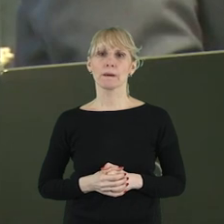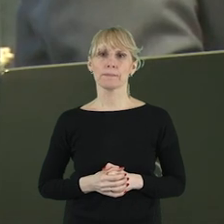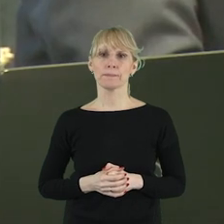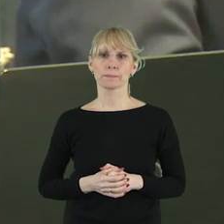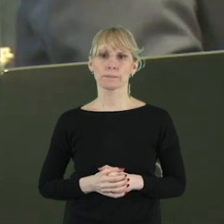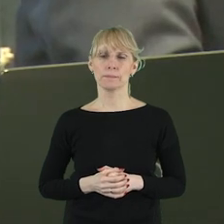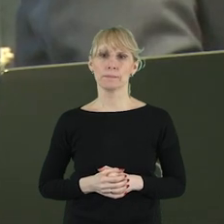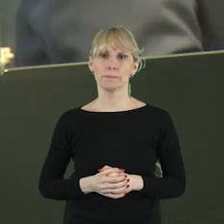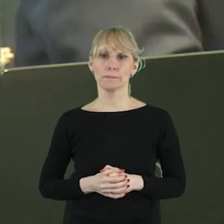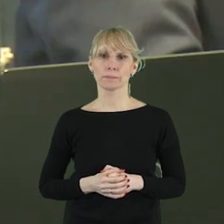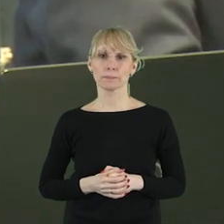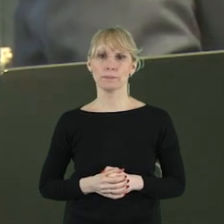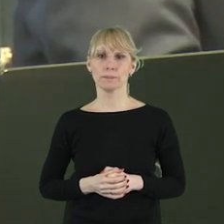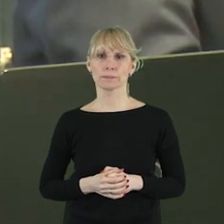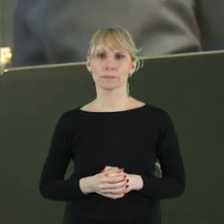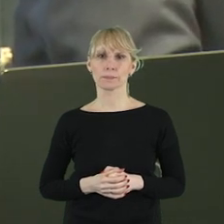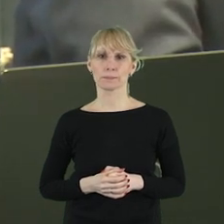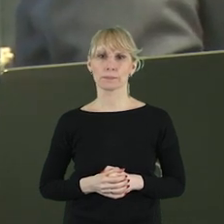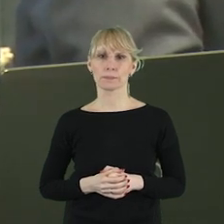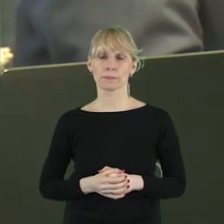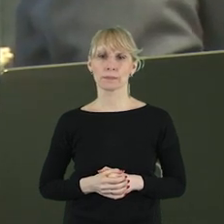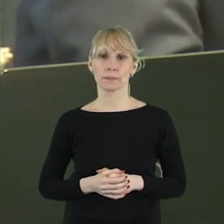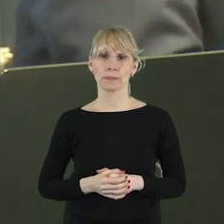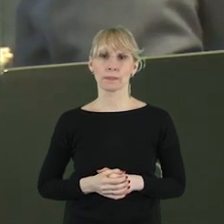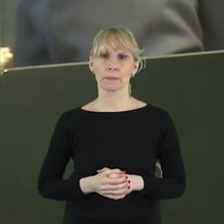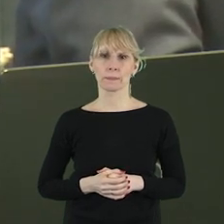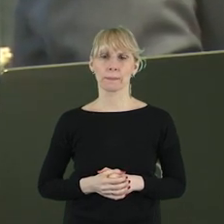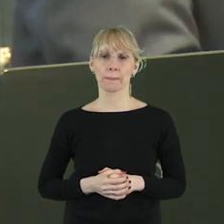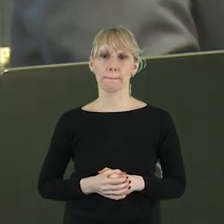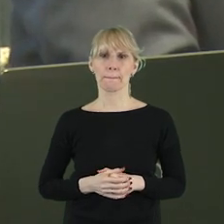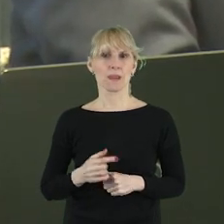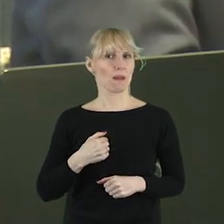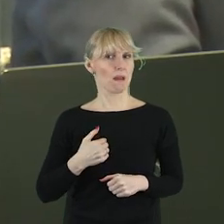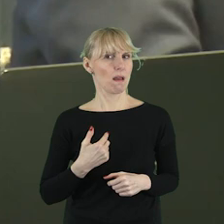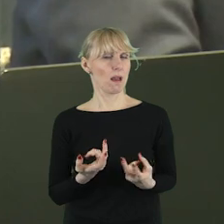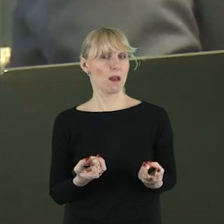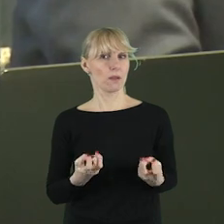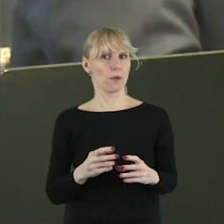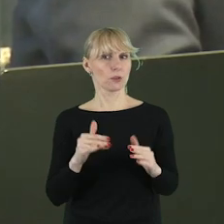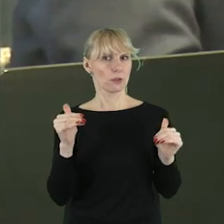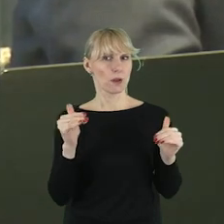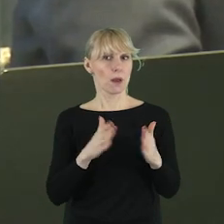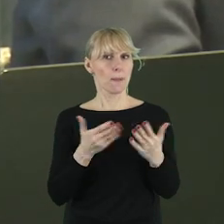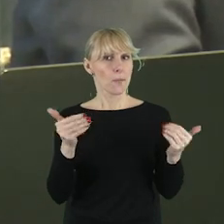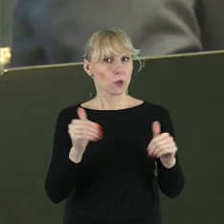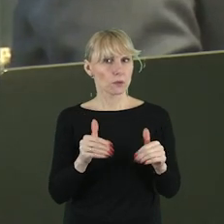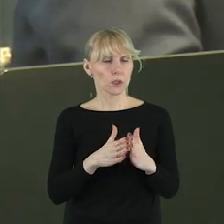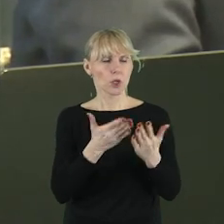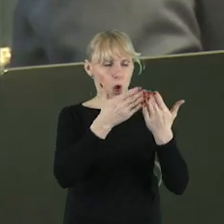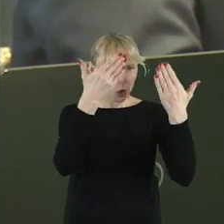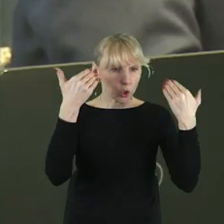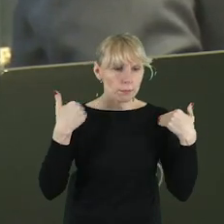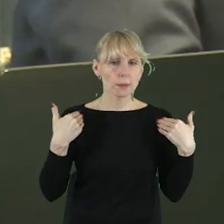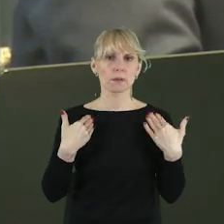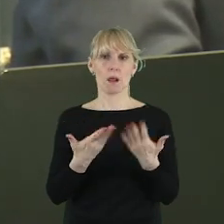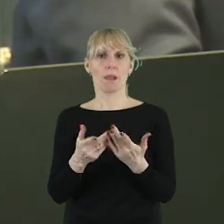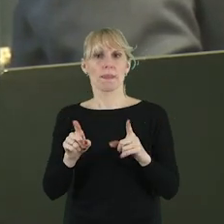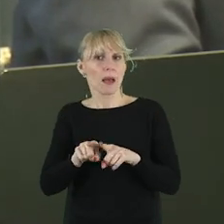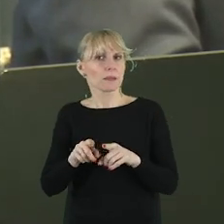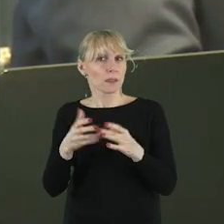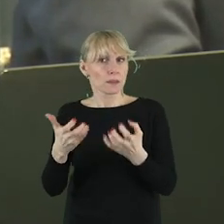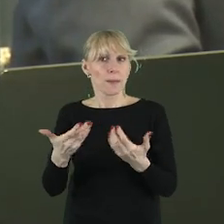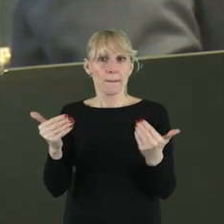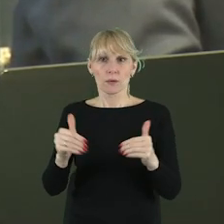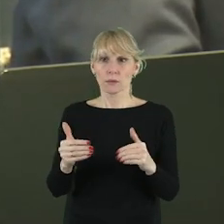Ja tworzę możliwości. Szpital tworzy możliwości. Chciałbym, żeby w tym szpitalu dalej można